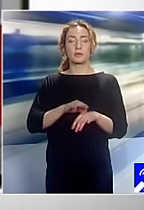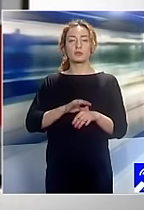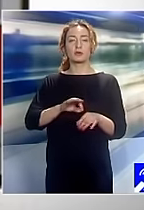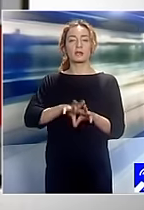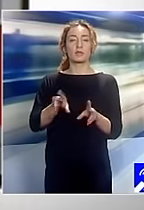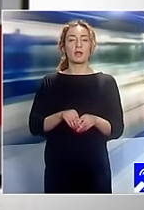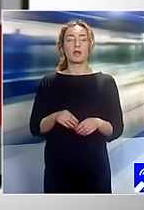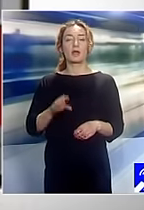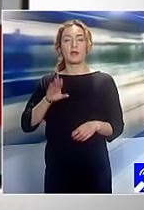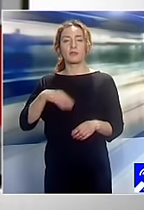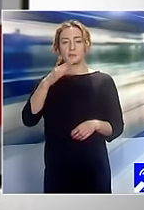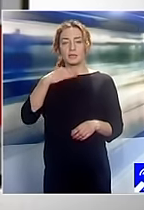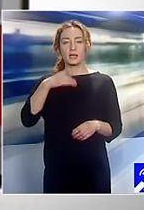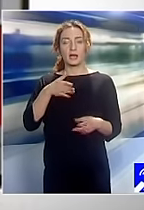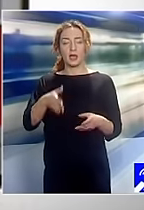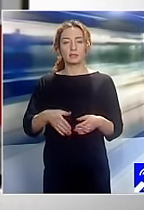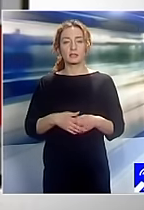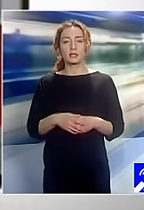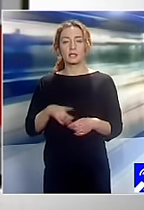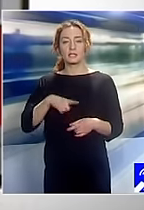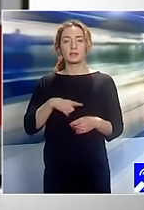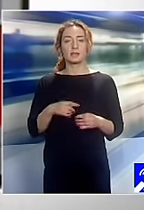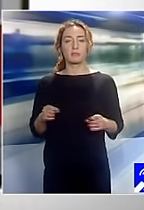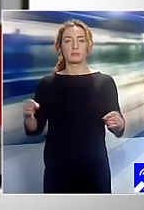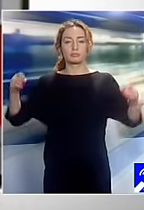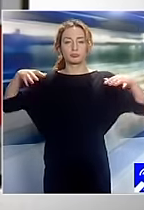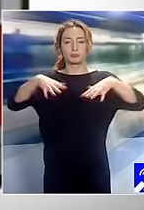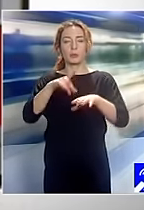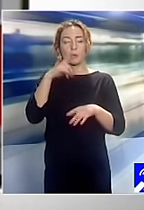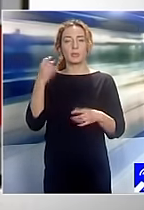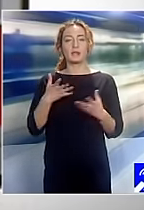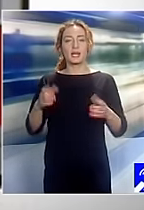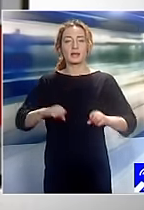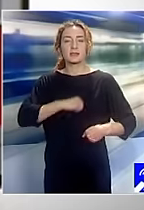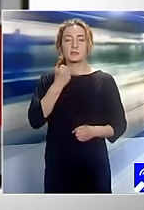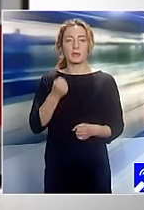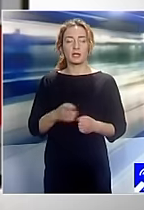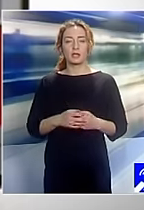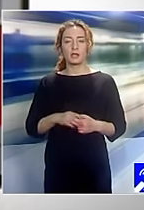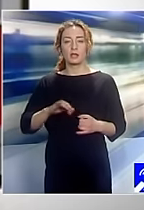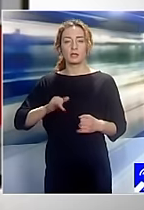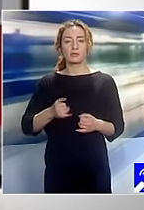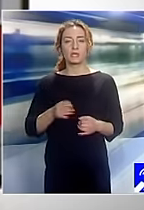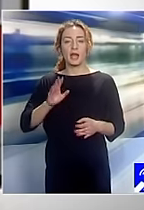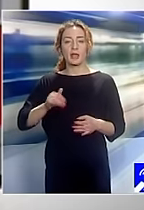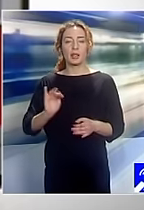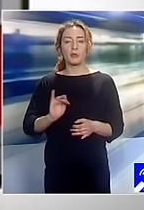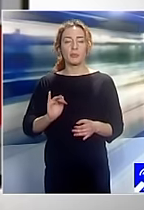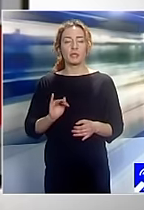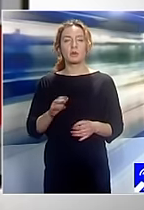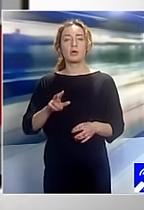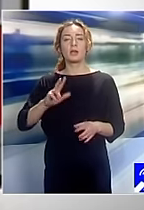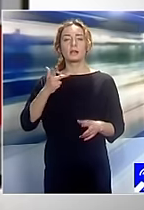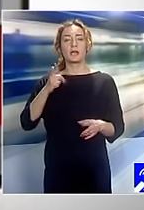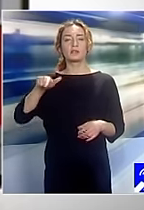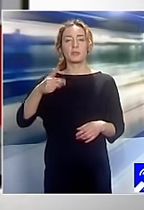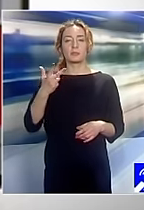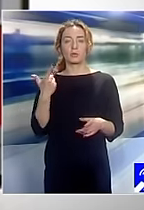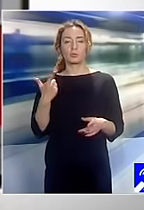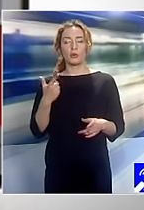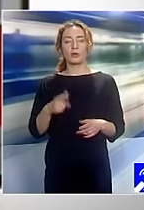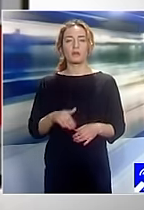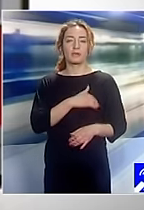familie îl avem zilele acestea, suntem asaltați de oameni care se sperie. Se sperie, spune, are copilul 37,2 și